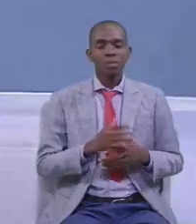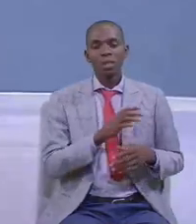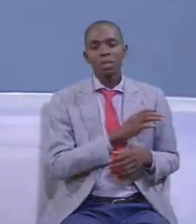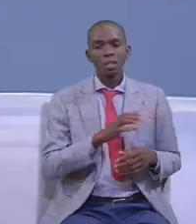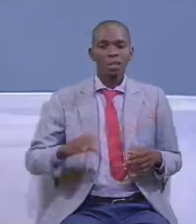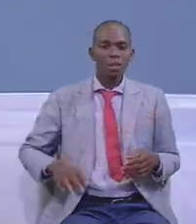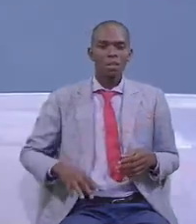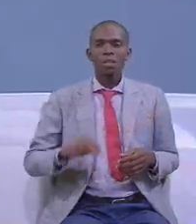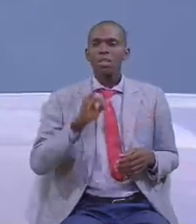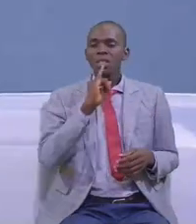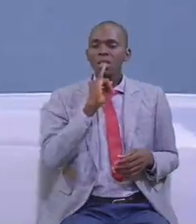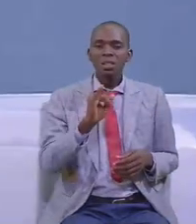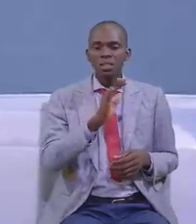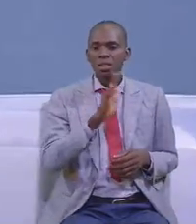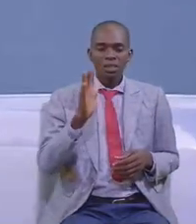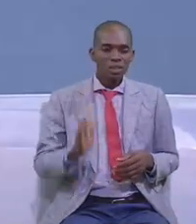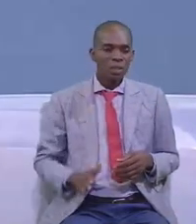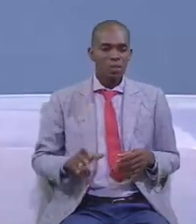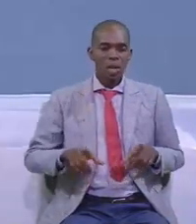Christ n'est jamais oisif.